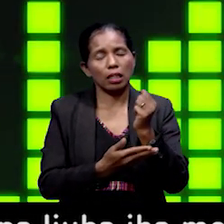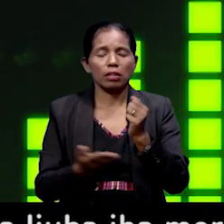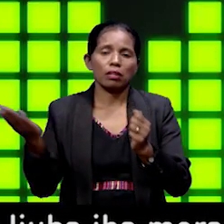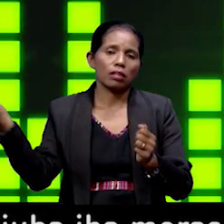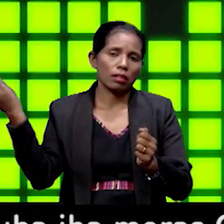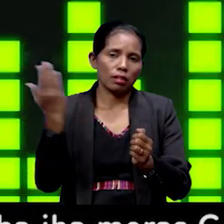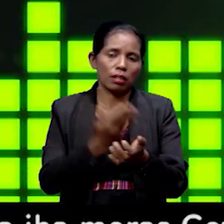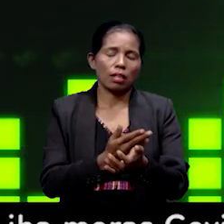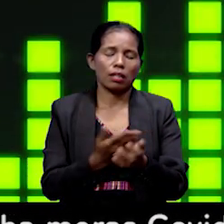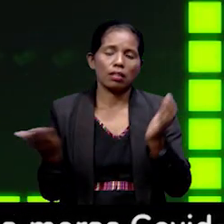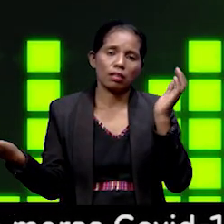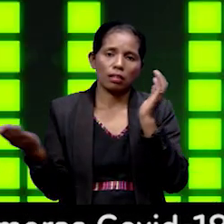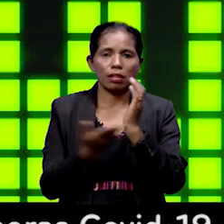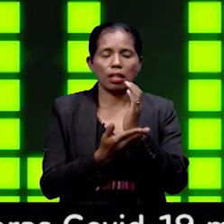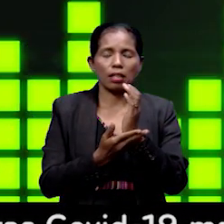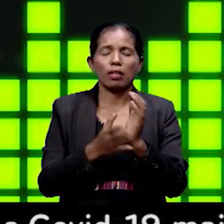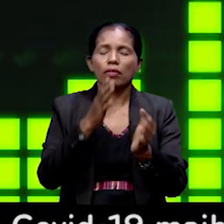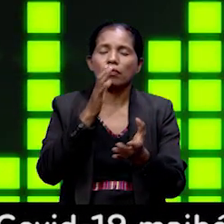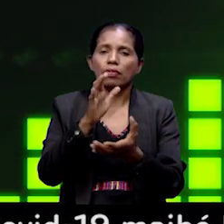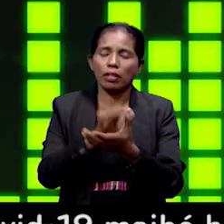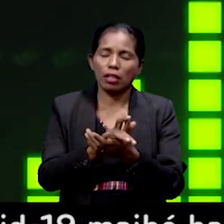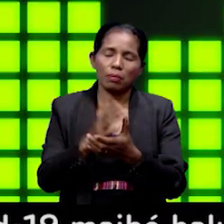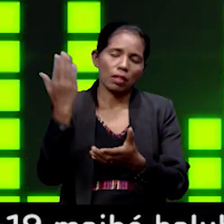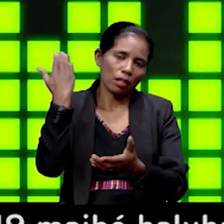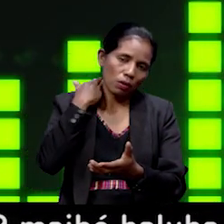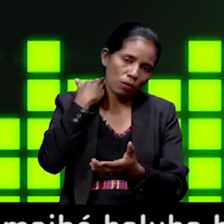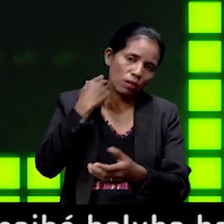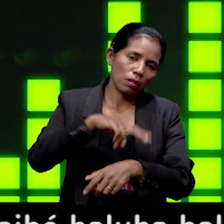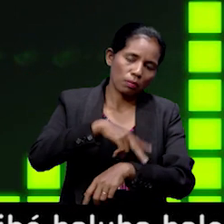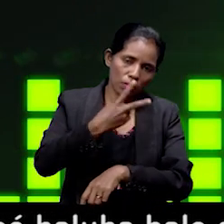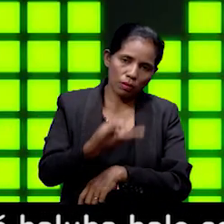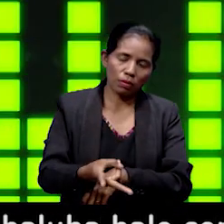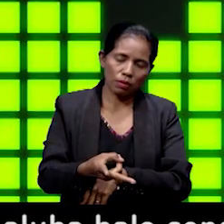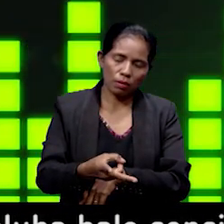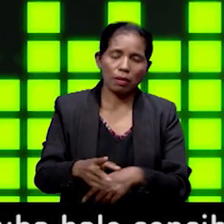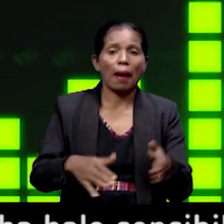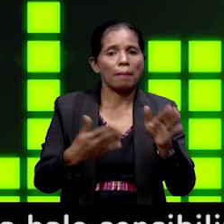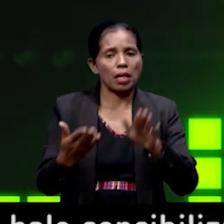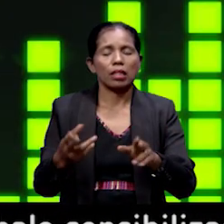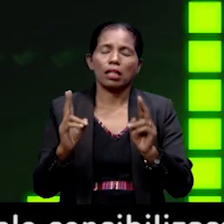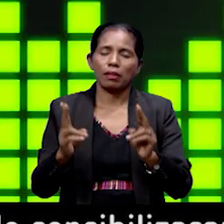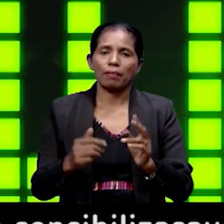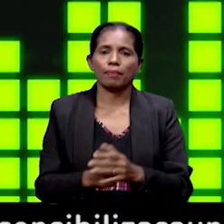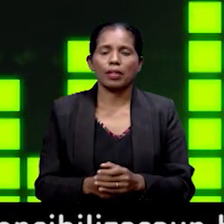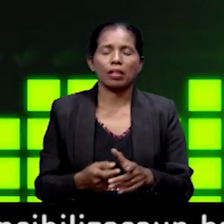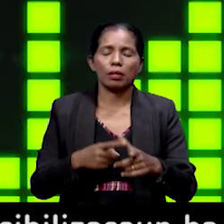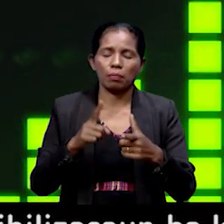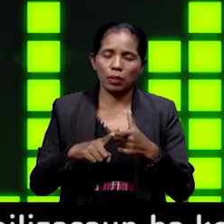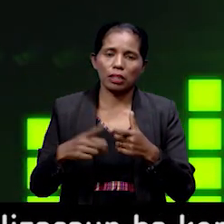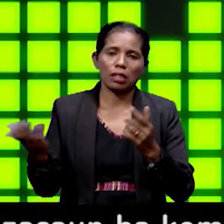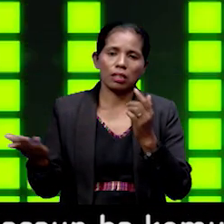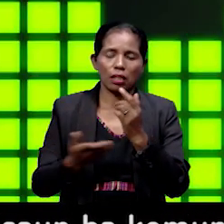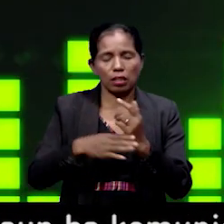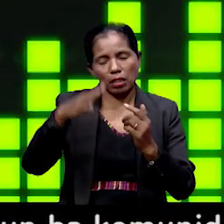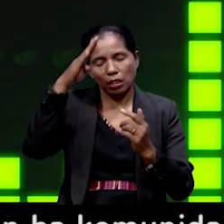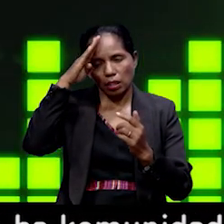ne. Ta ne feng ne pus ta ne kakoro kriba tumba mati lu keras. Pus ni ta ta hen nia